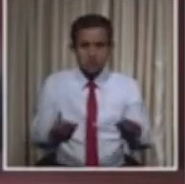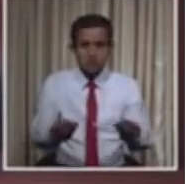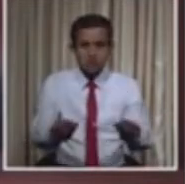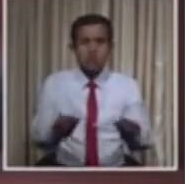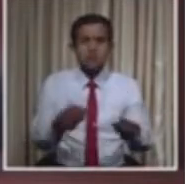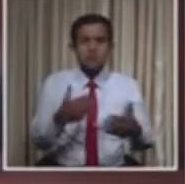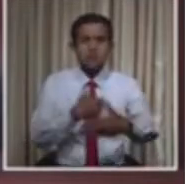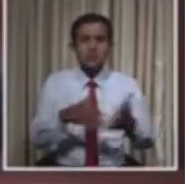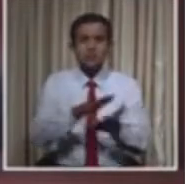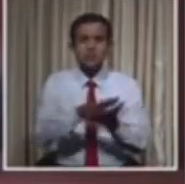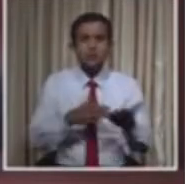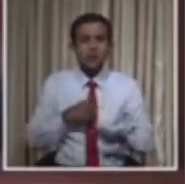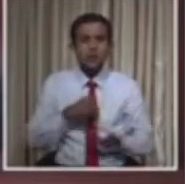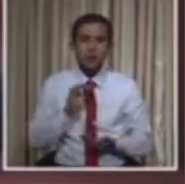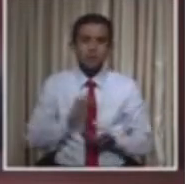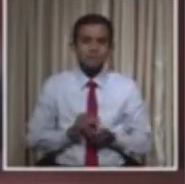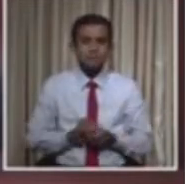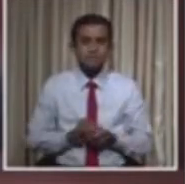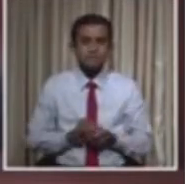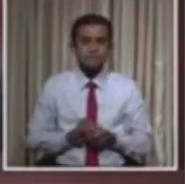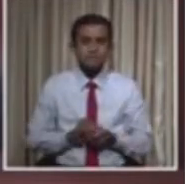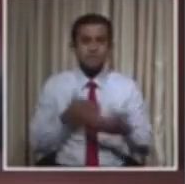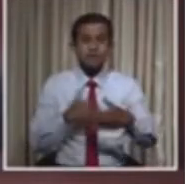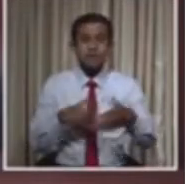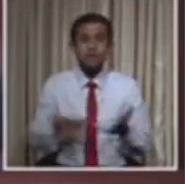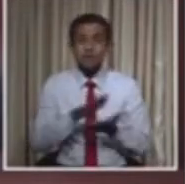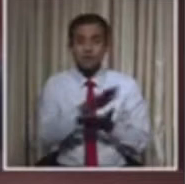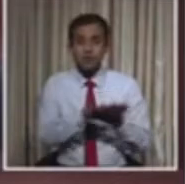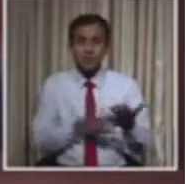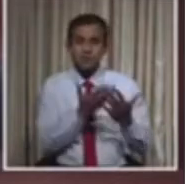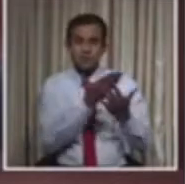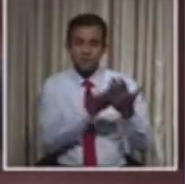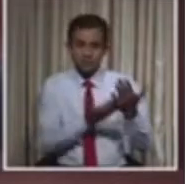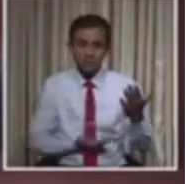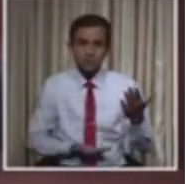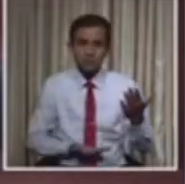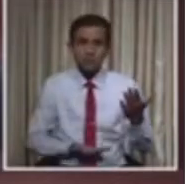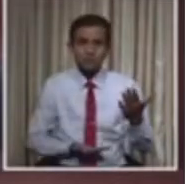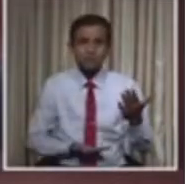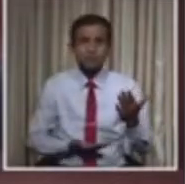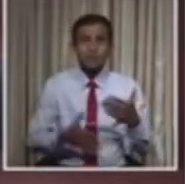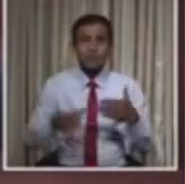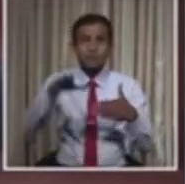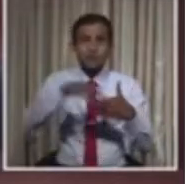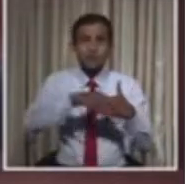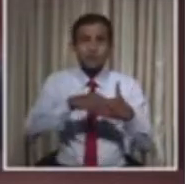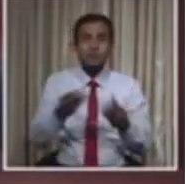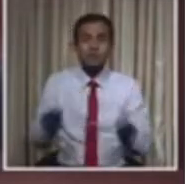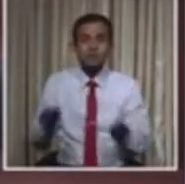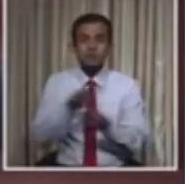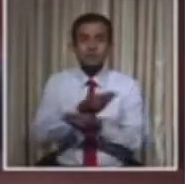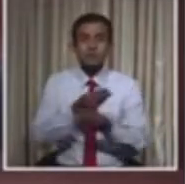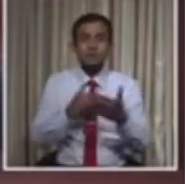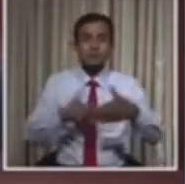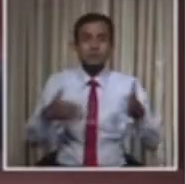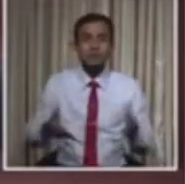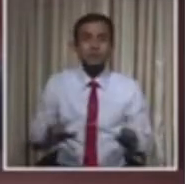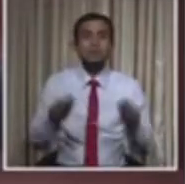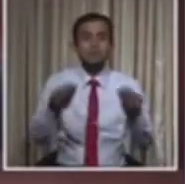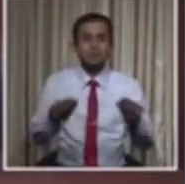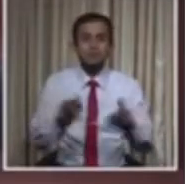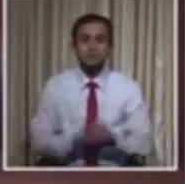කැබිනට් පත්‍රිකාව මාගාව තිබෙනවා එම කැබිනට් පත්‍රිකාවේ සඳහන් කොට තිබෙනවා ඇමුණුමක් ලෙස මේ ගිවිසුම කැබිනට් මණ්ඩලයට ඉදිරිපත් කරන